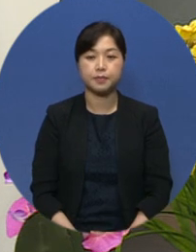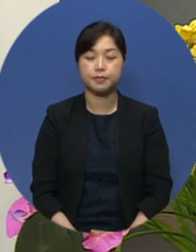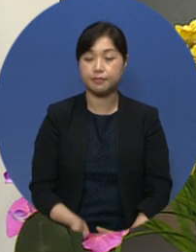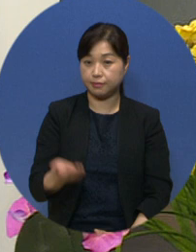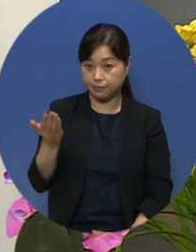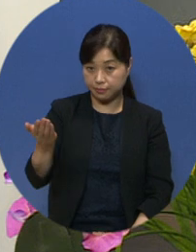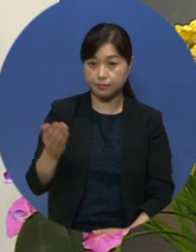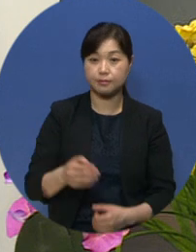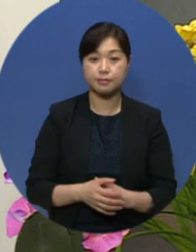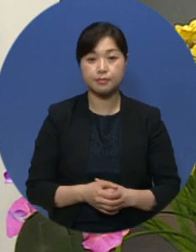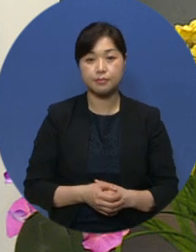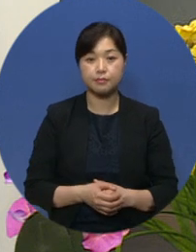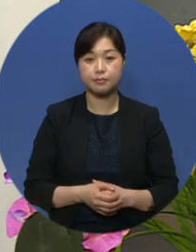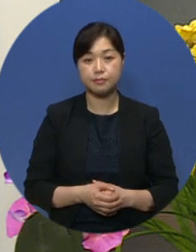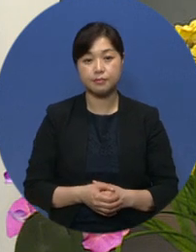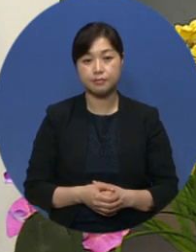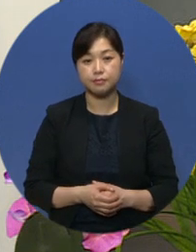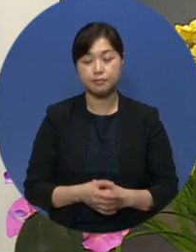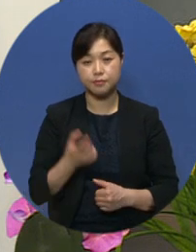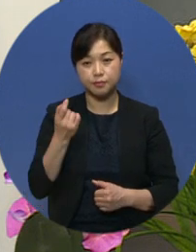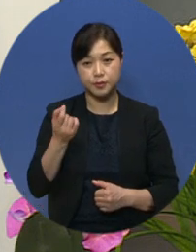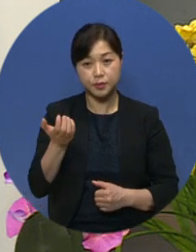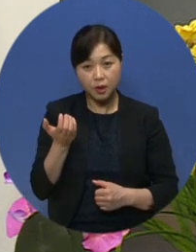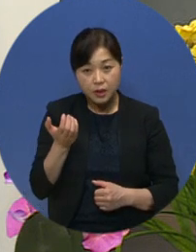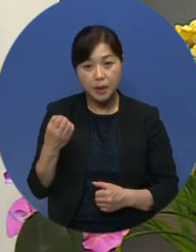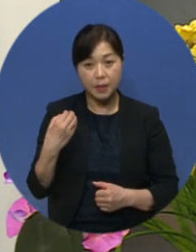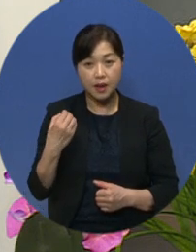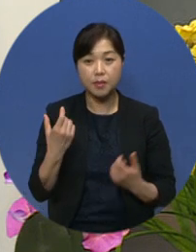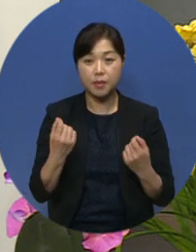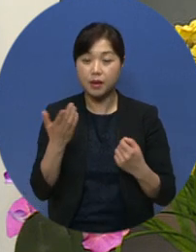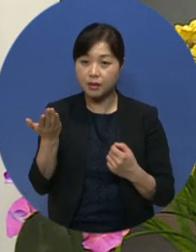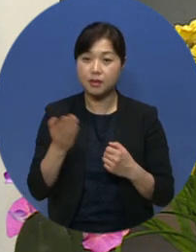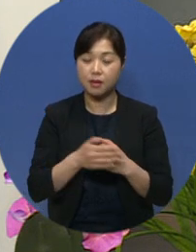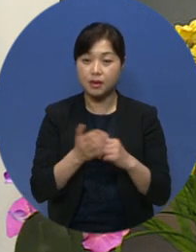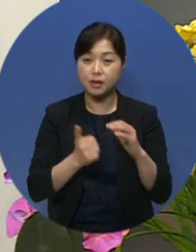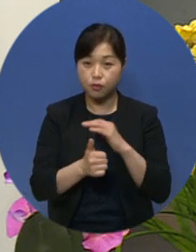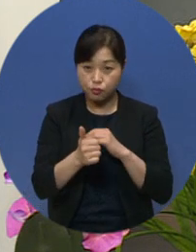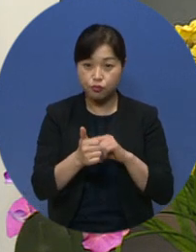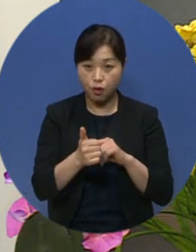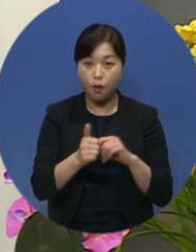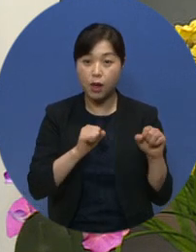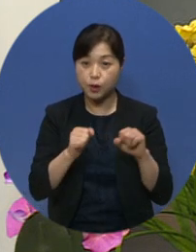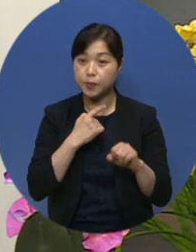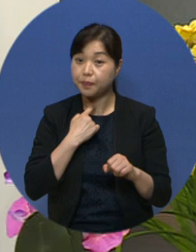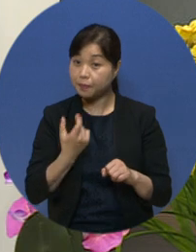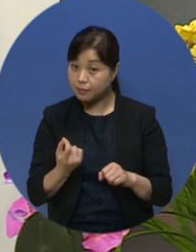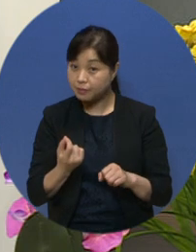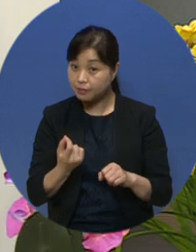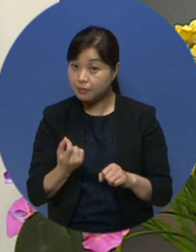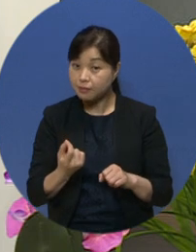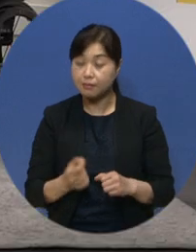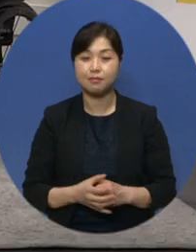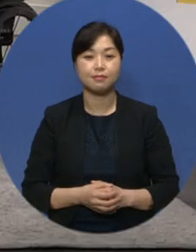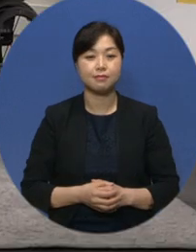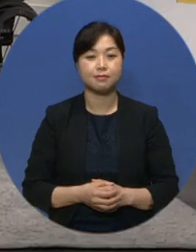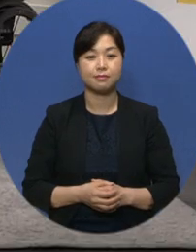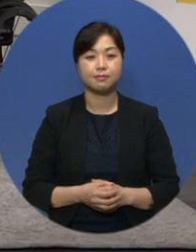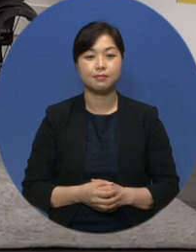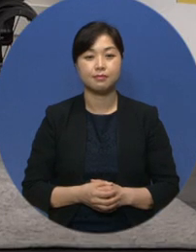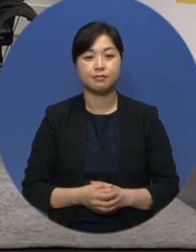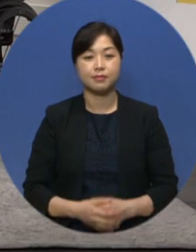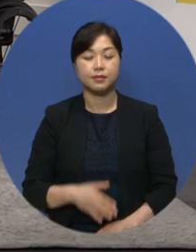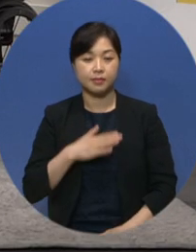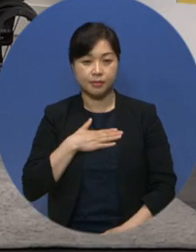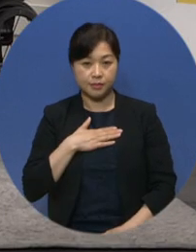아까도 잠깐 말씀을 b 쳤는데 선수 생활을 예 하셨다고 4 에 저는 제 성